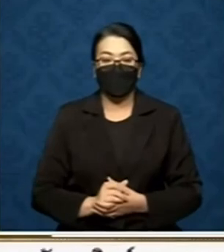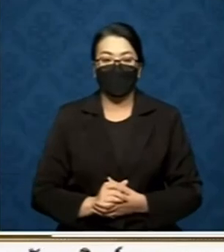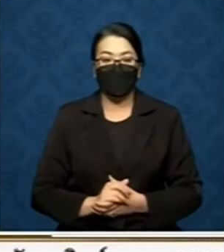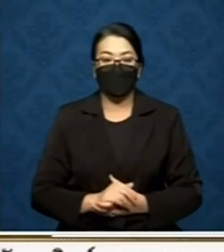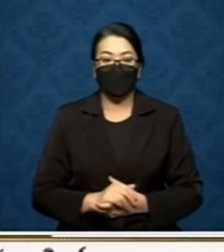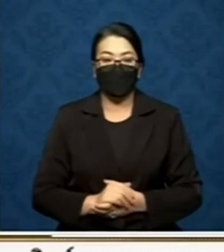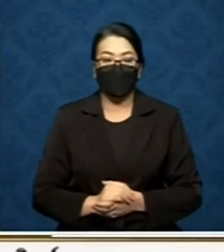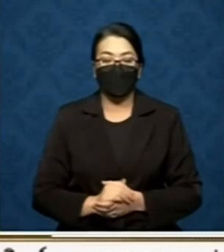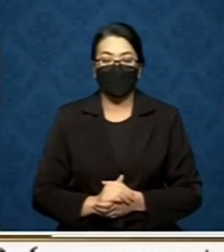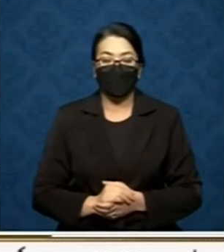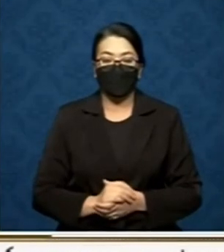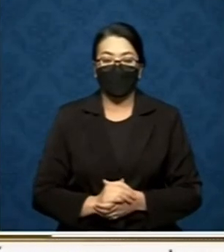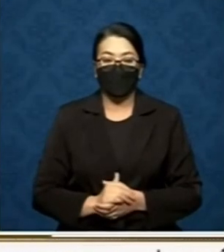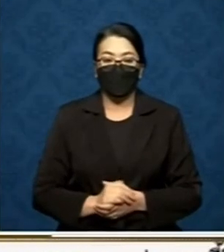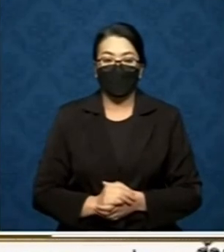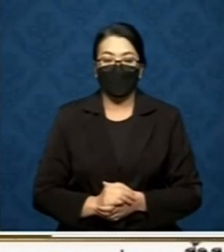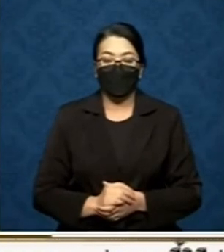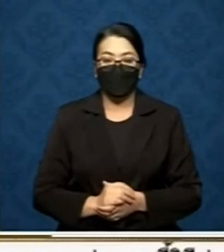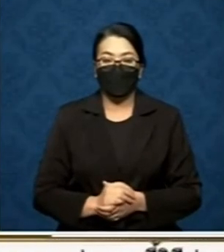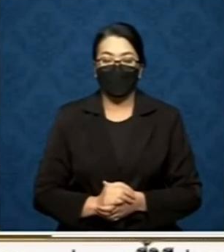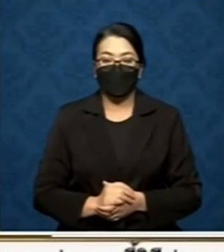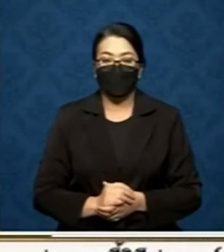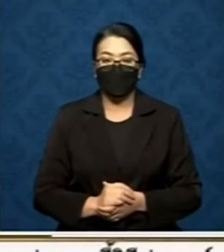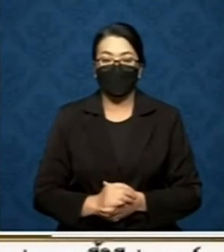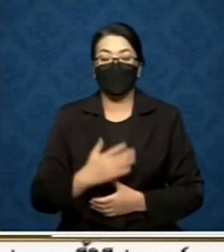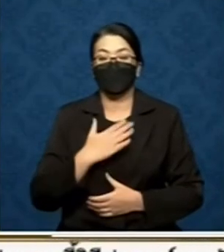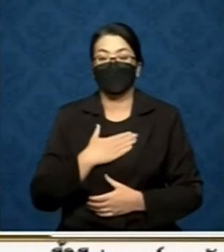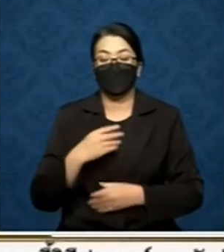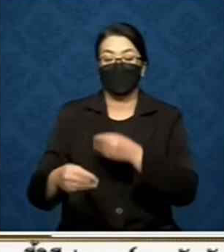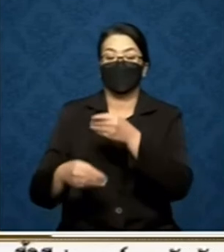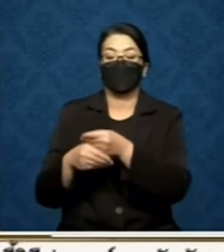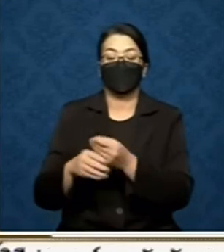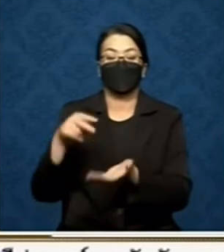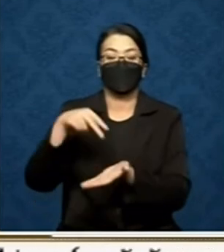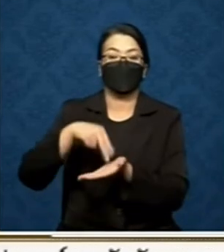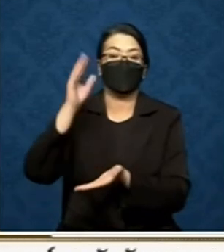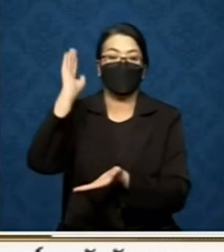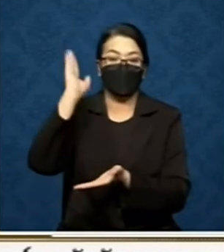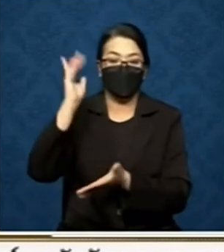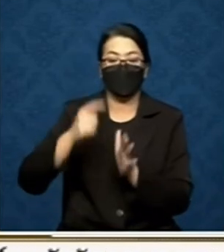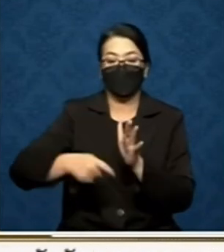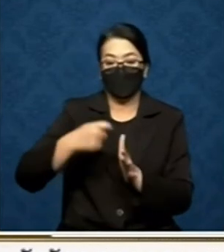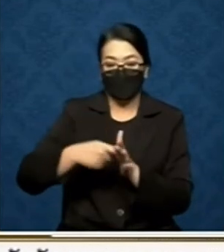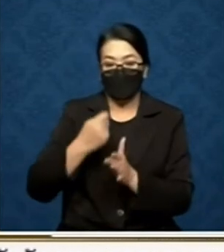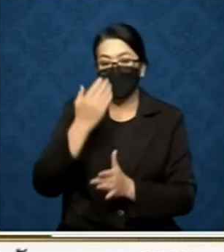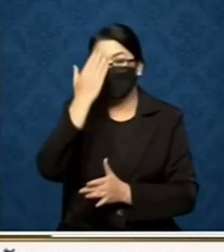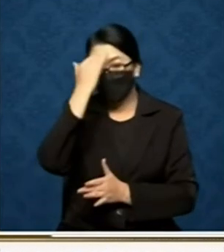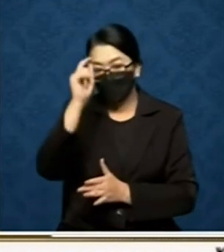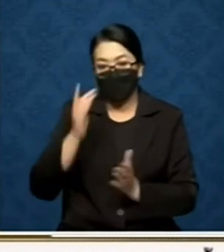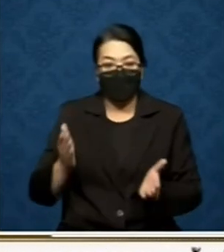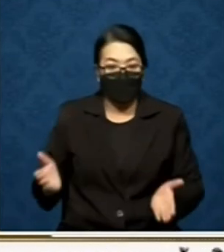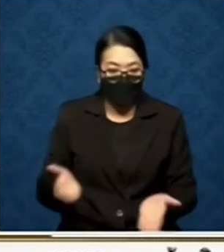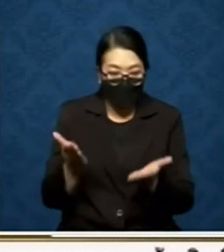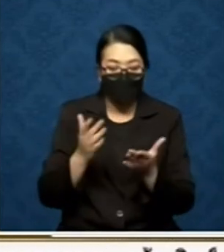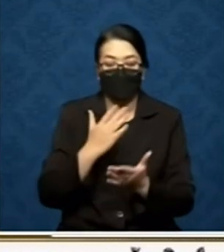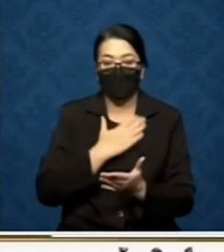หมอเขาธรรมะทานในการที่จะอริสอภิปรายในเหตุผลเพื่อสับสนในเรื่องของ